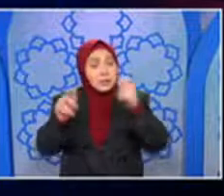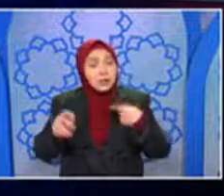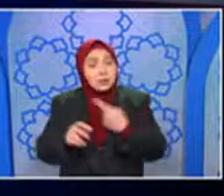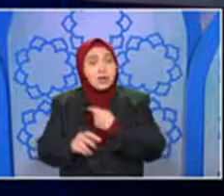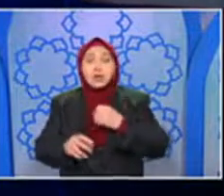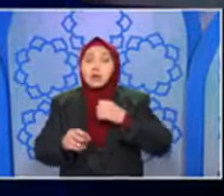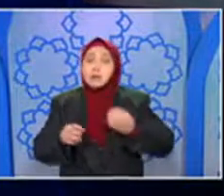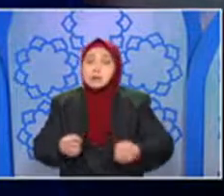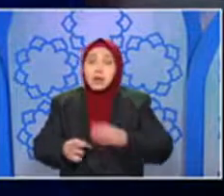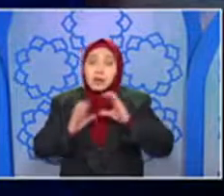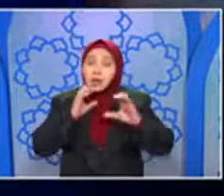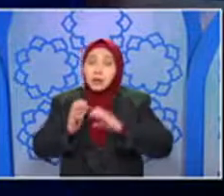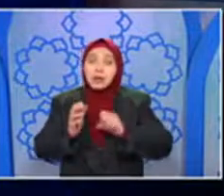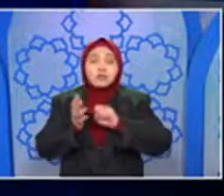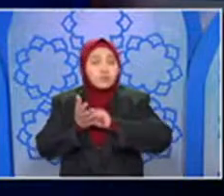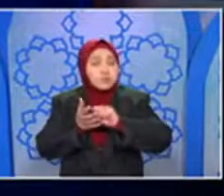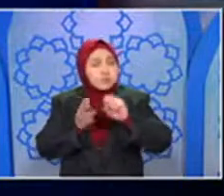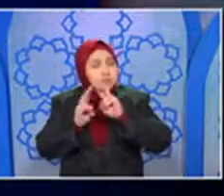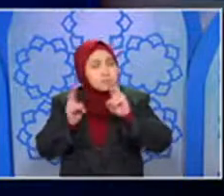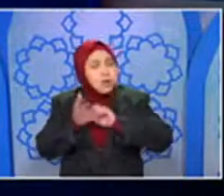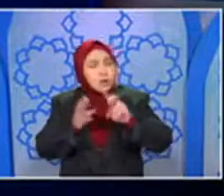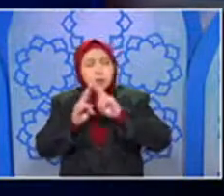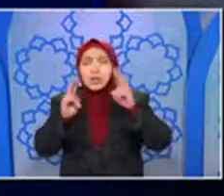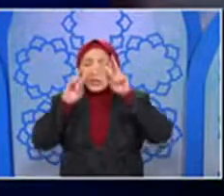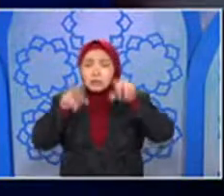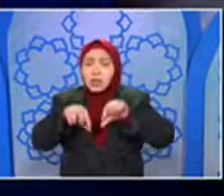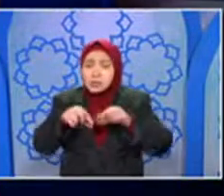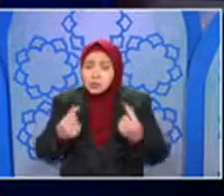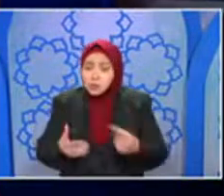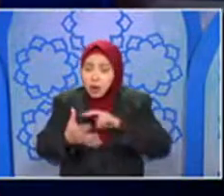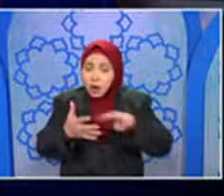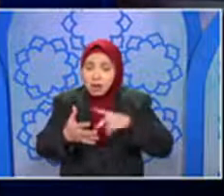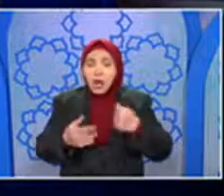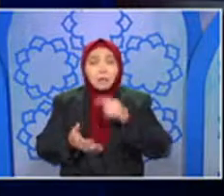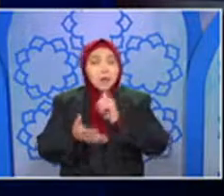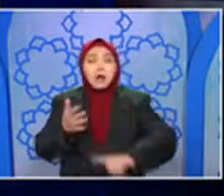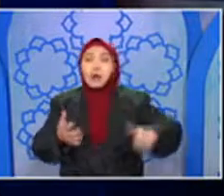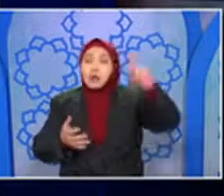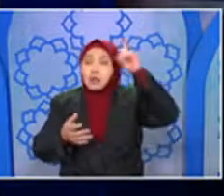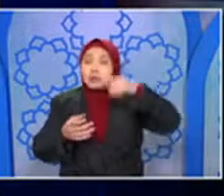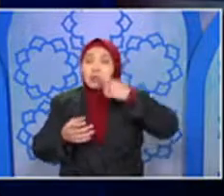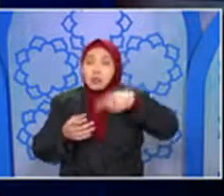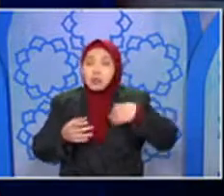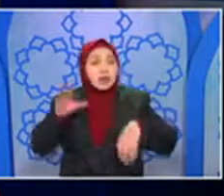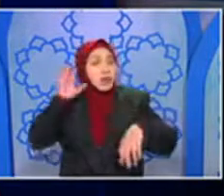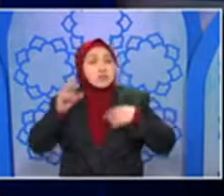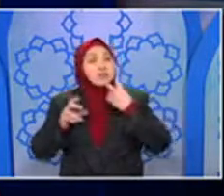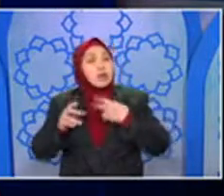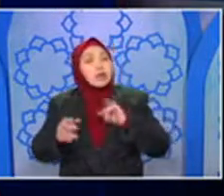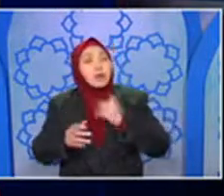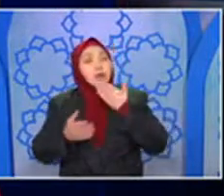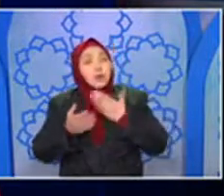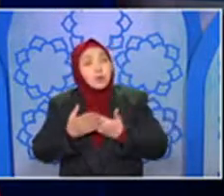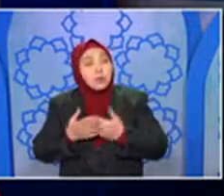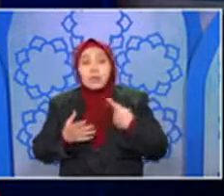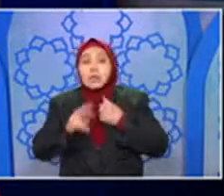subhanallah, iaitu bila kita baca Quran, kita nampak kebesaran apa yang Allah nyatakan, kita dengar suara yang bagus, subhanallah. Bila